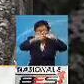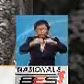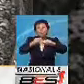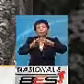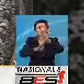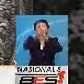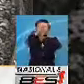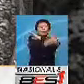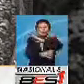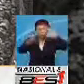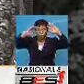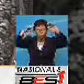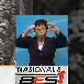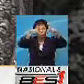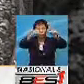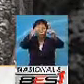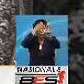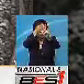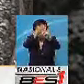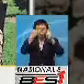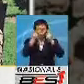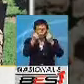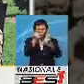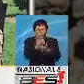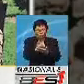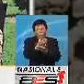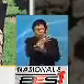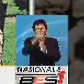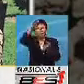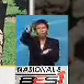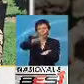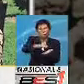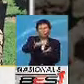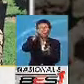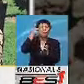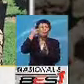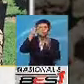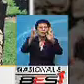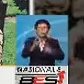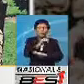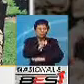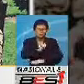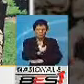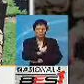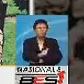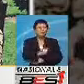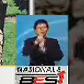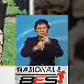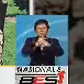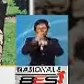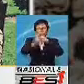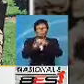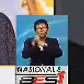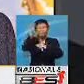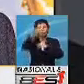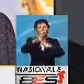negara tumpuan turut diberikan ke arah kepada memperkukuhkan ekonomi dan mengurangkan politik kaum dan agama tambahan pula tahun-tahun mendatang akan